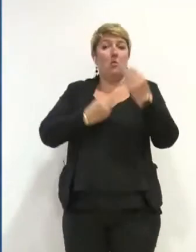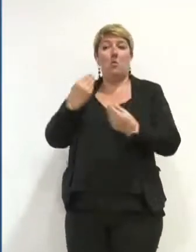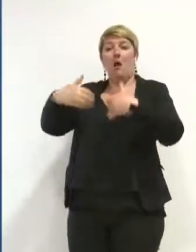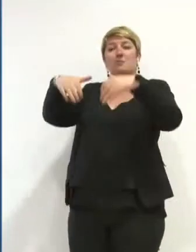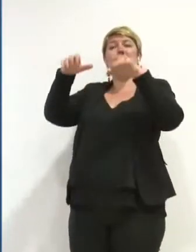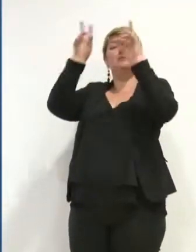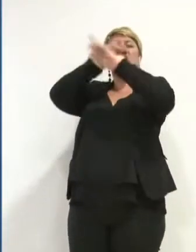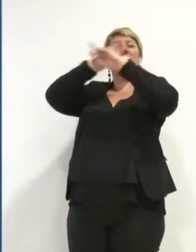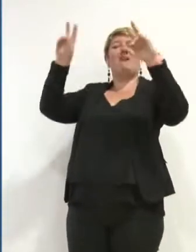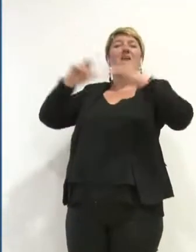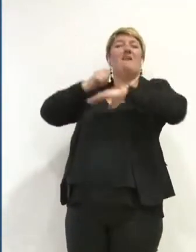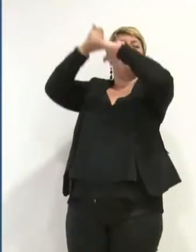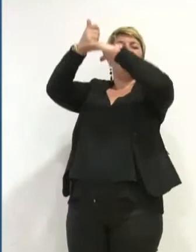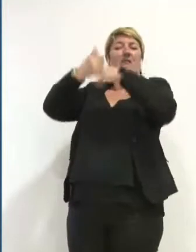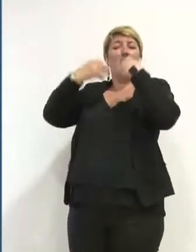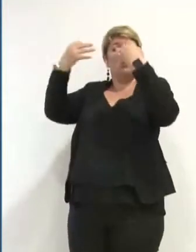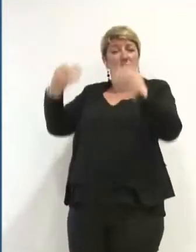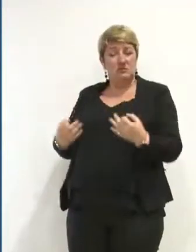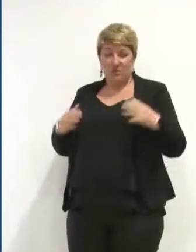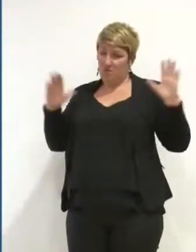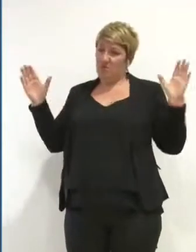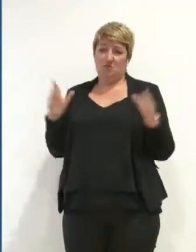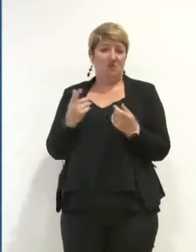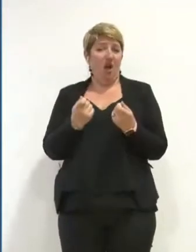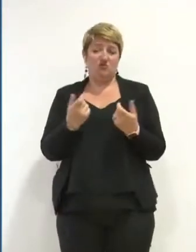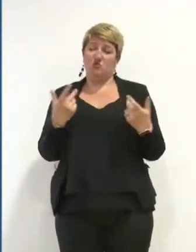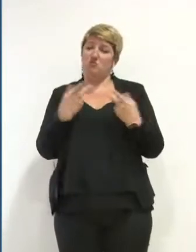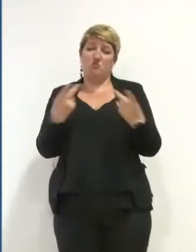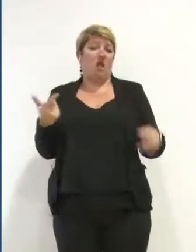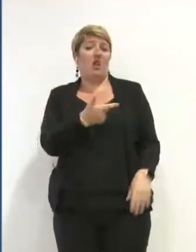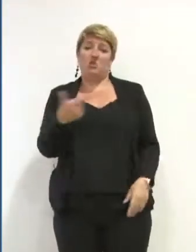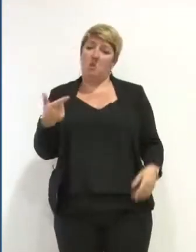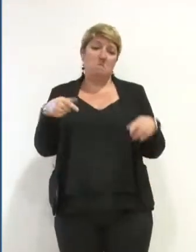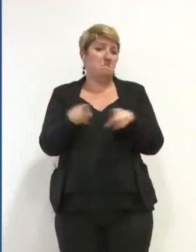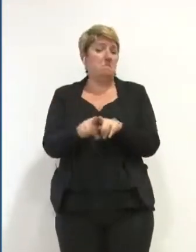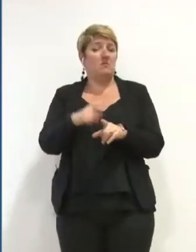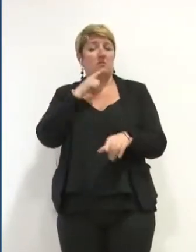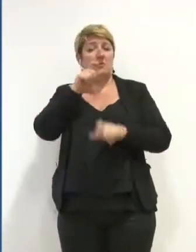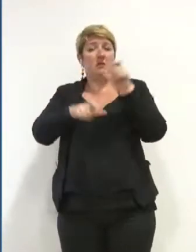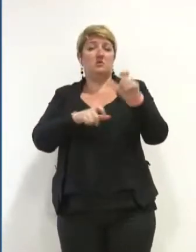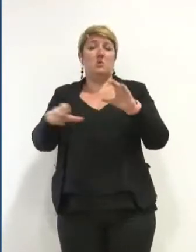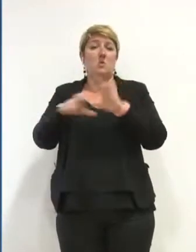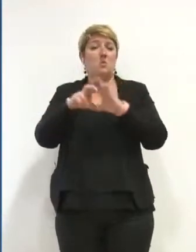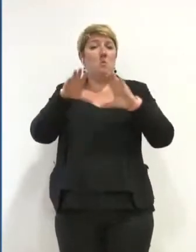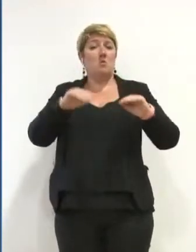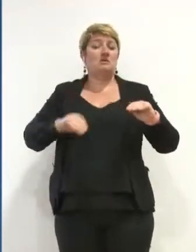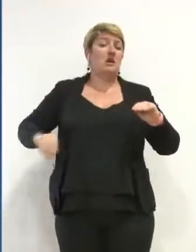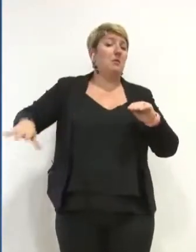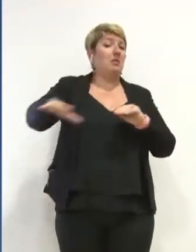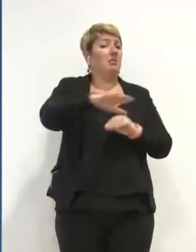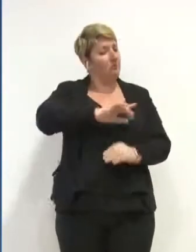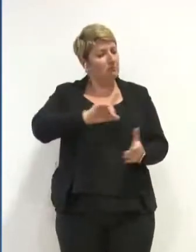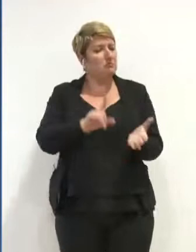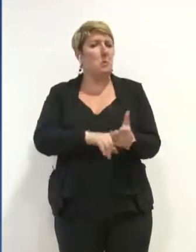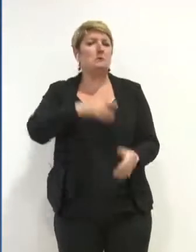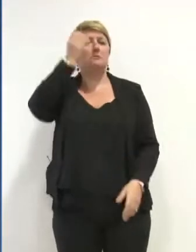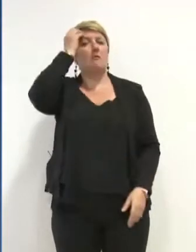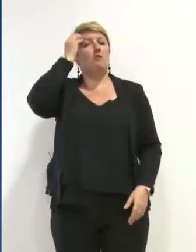d'administration générale, il s'agit d'argent public. Et les Grenoblois et les Grenobloises ont le droit de savoir.